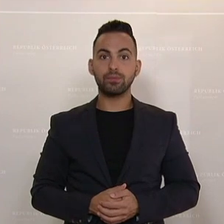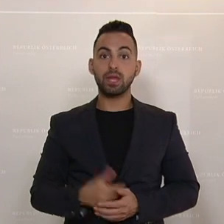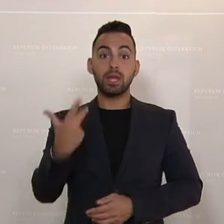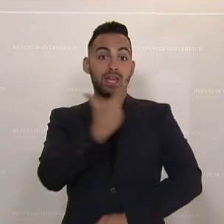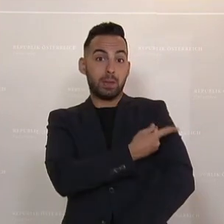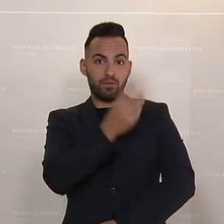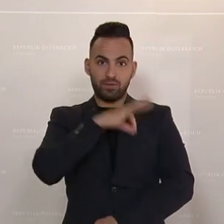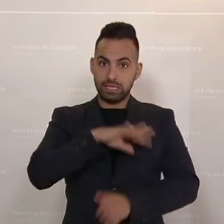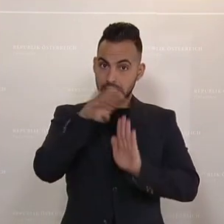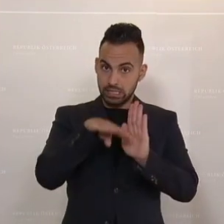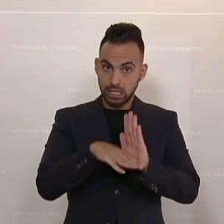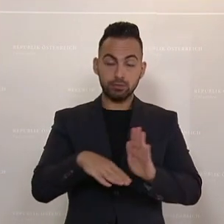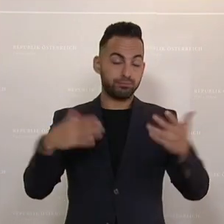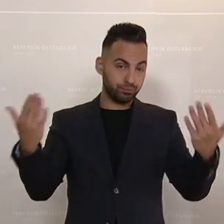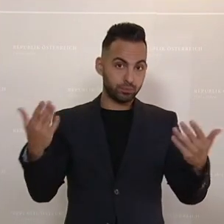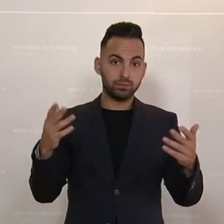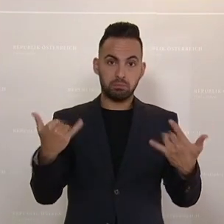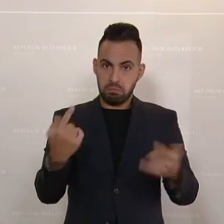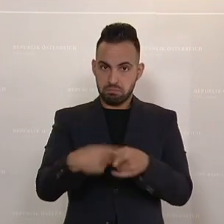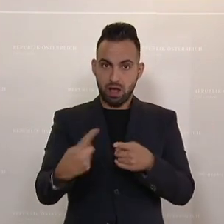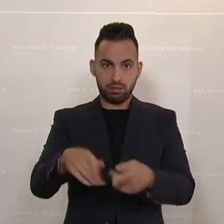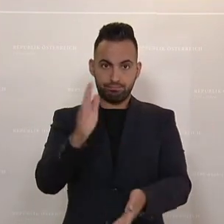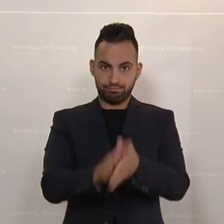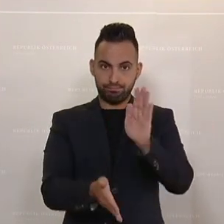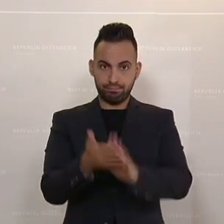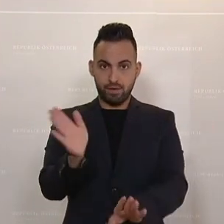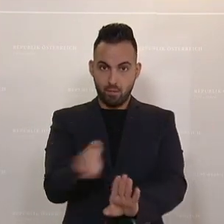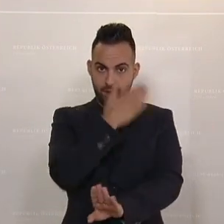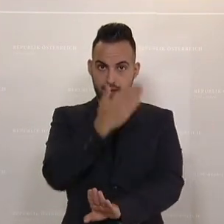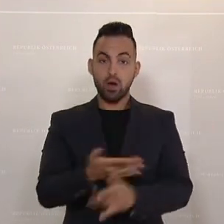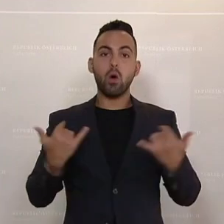Das Impfpflichtgesetz ist in Kürze Geschichte.